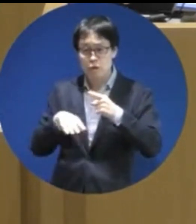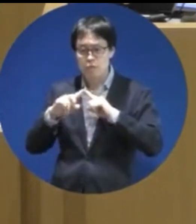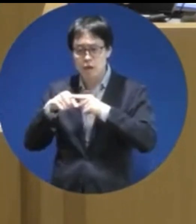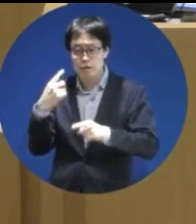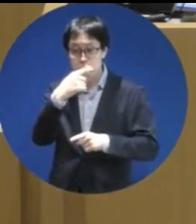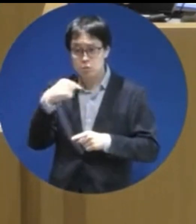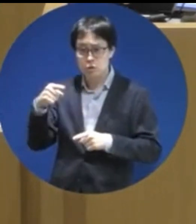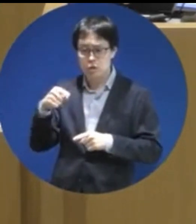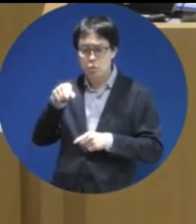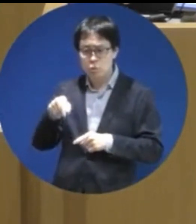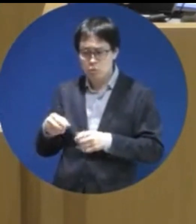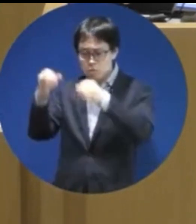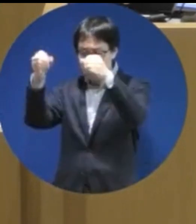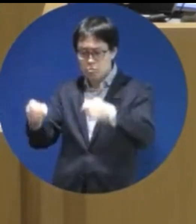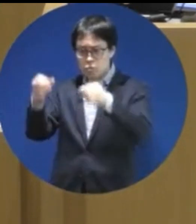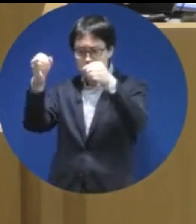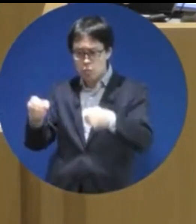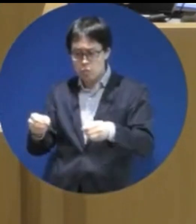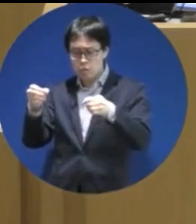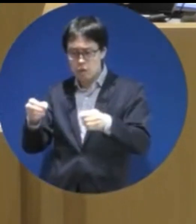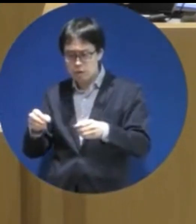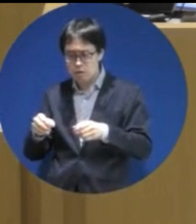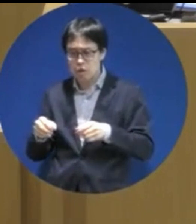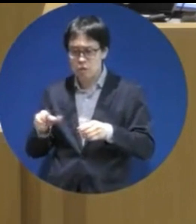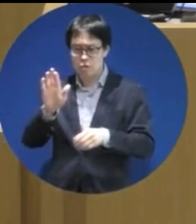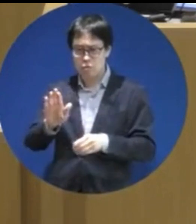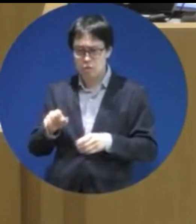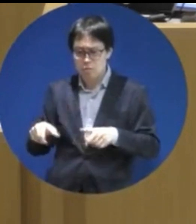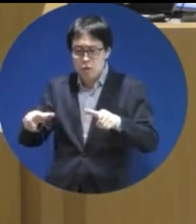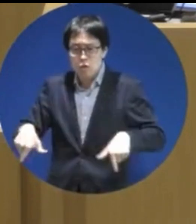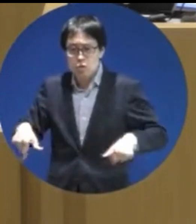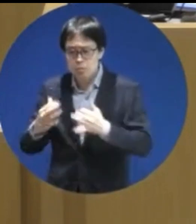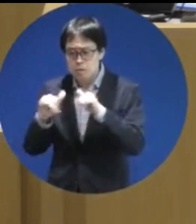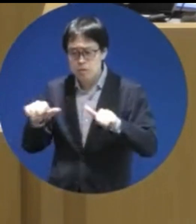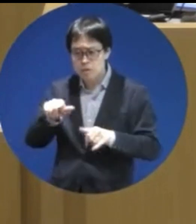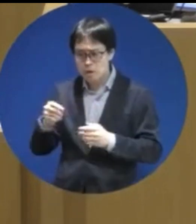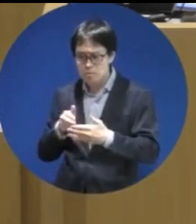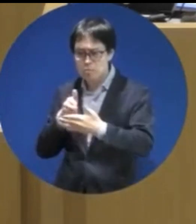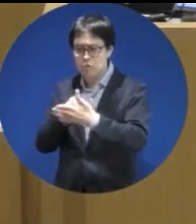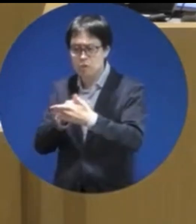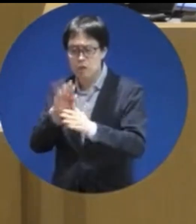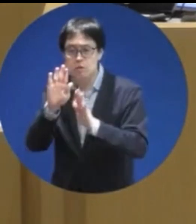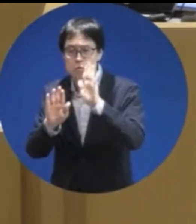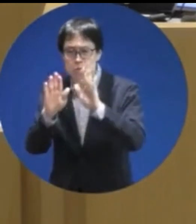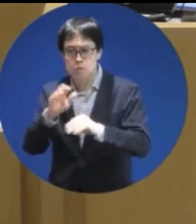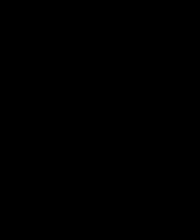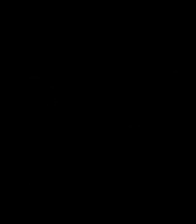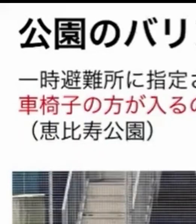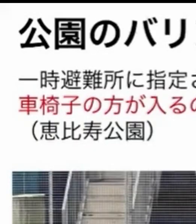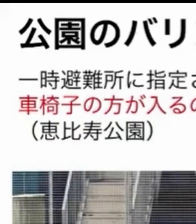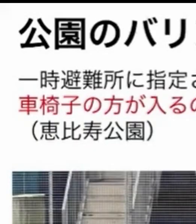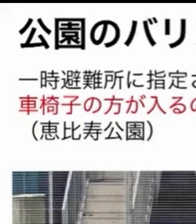ール型の車止めのハードルが設置されていて、車椅子の方が公園に入れない状況がございます。そこで